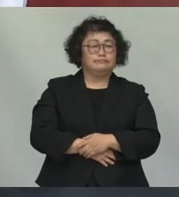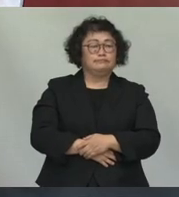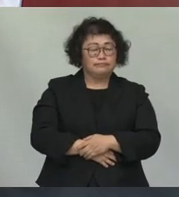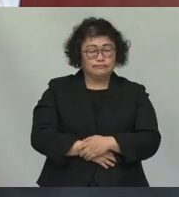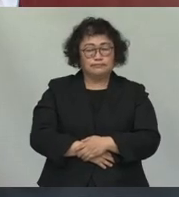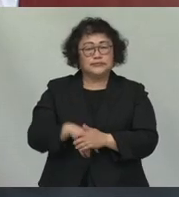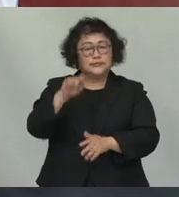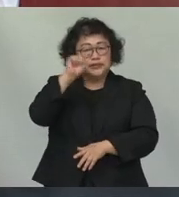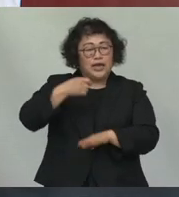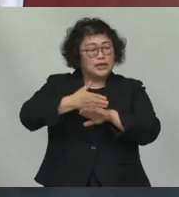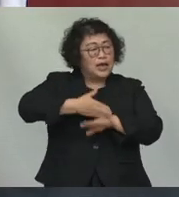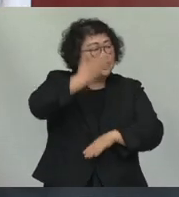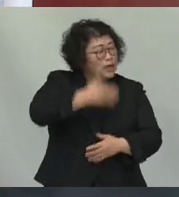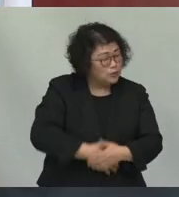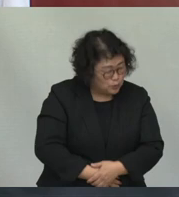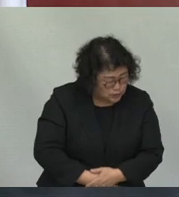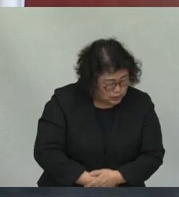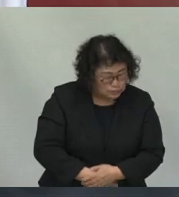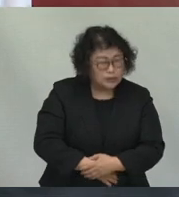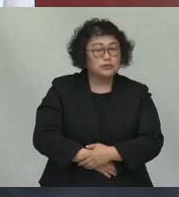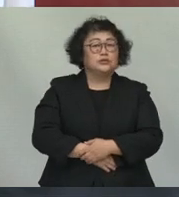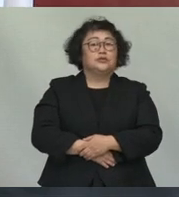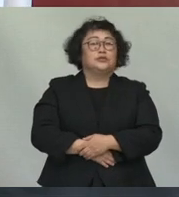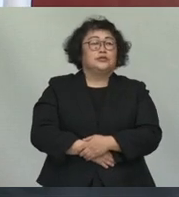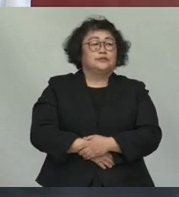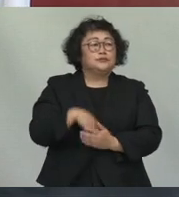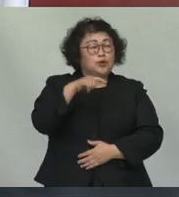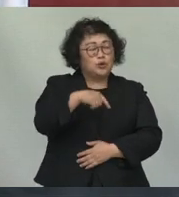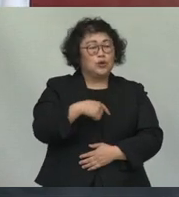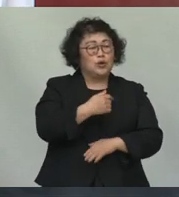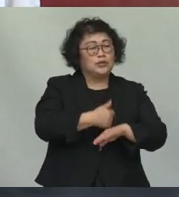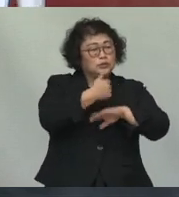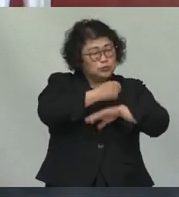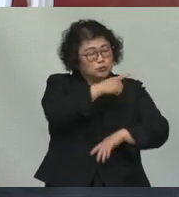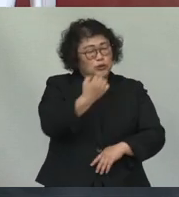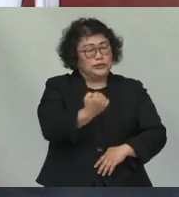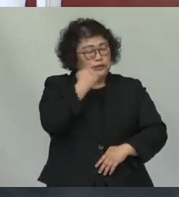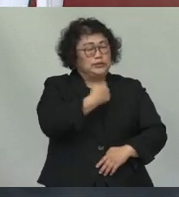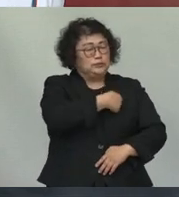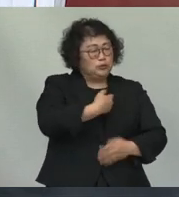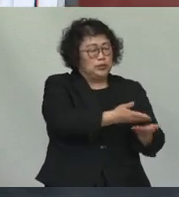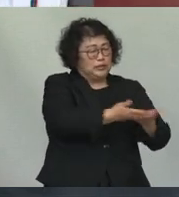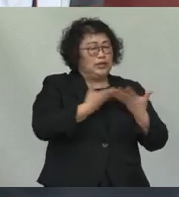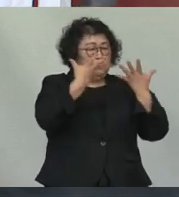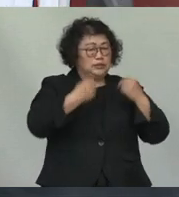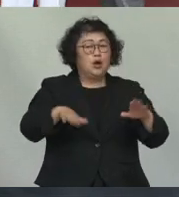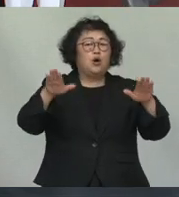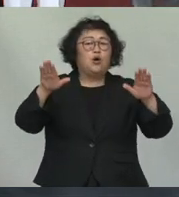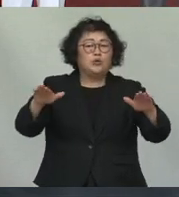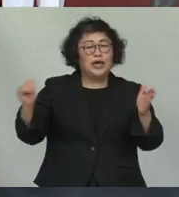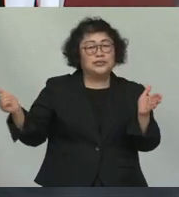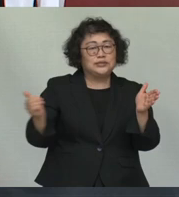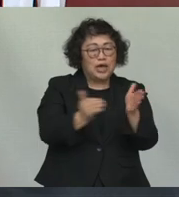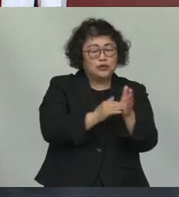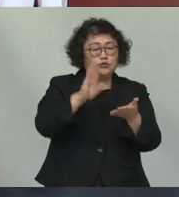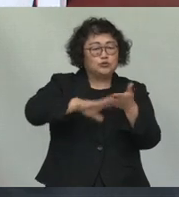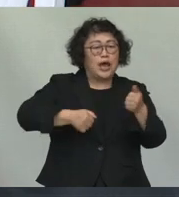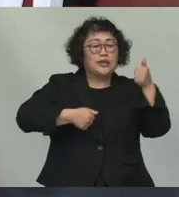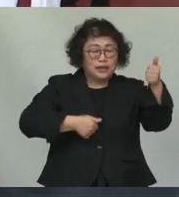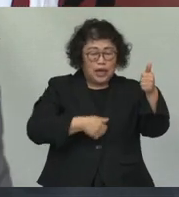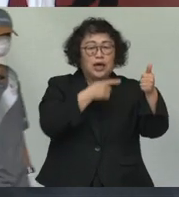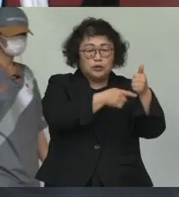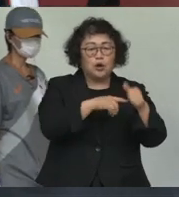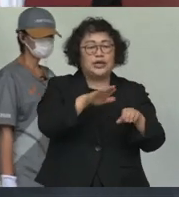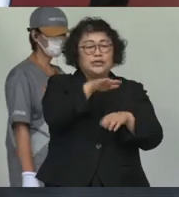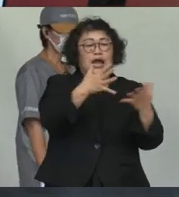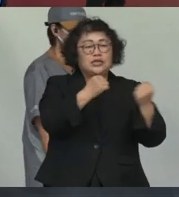ありがとうございます。たくさんの力強い貴重なメッセージを頂戴いたしました。本日の最終ランナー平沢康